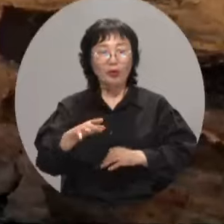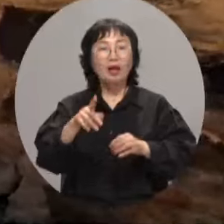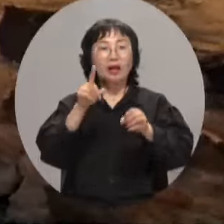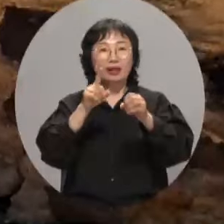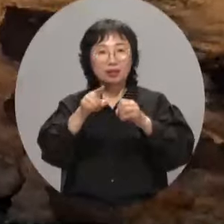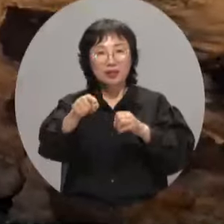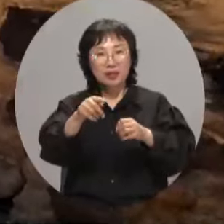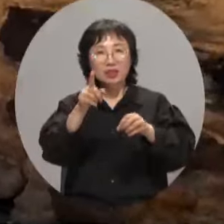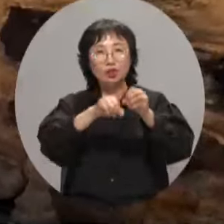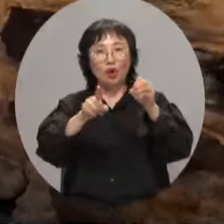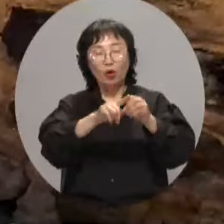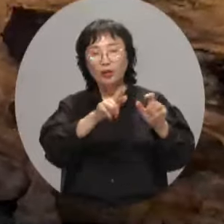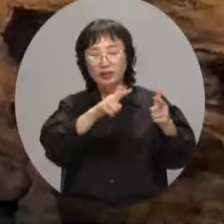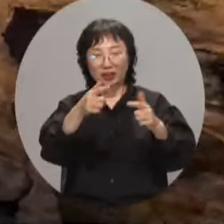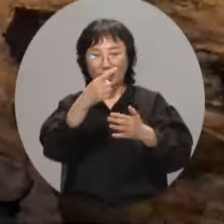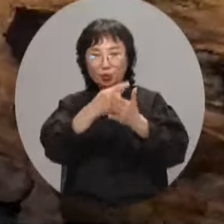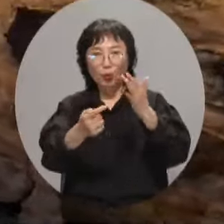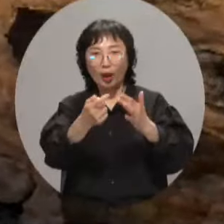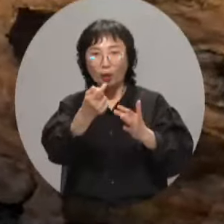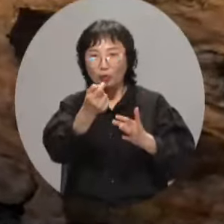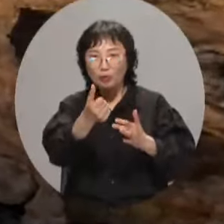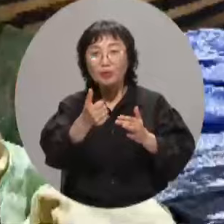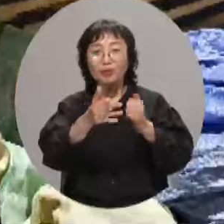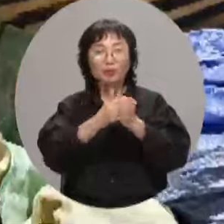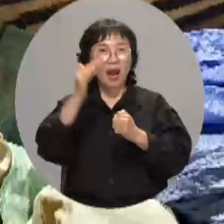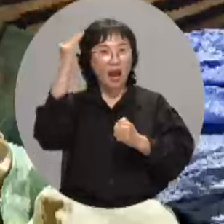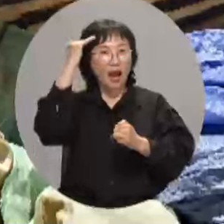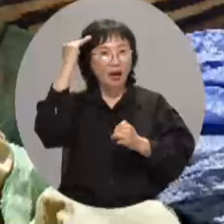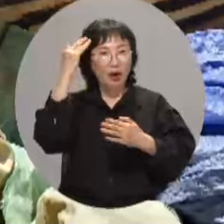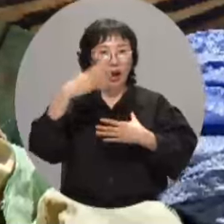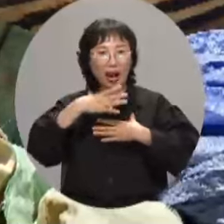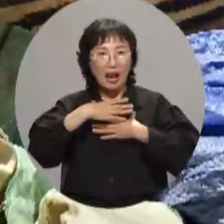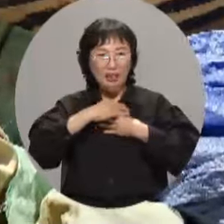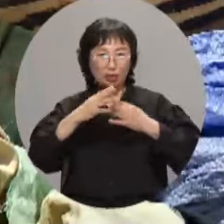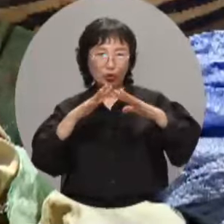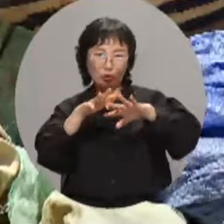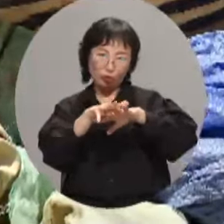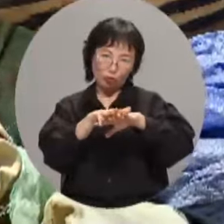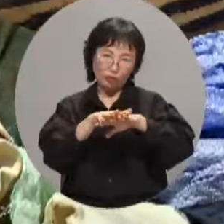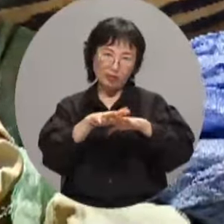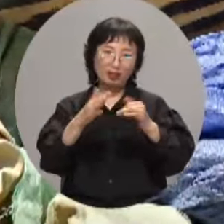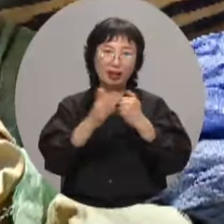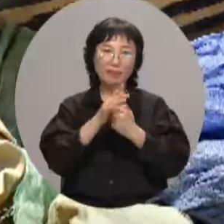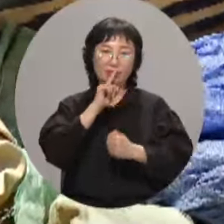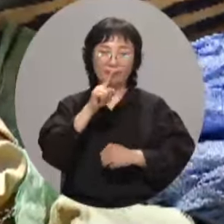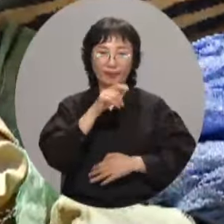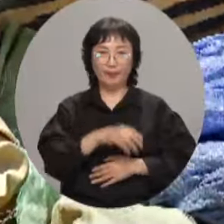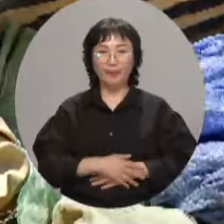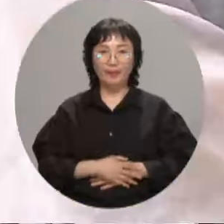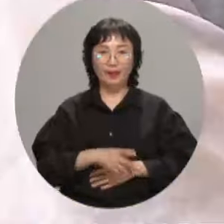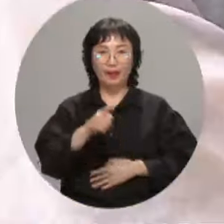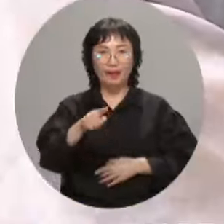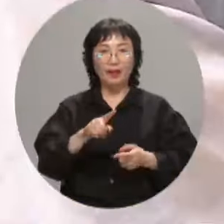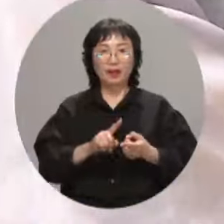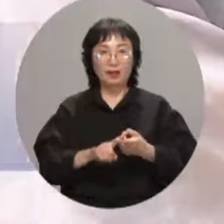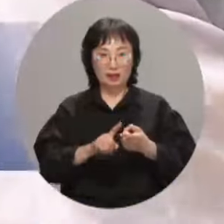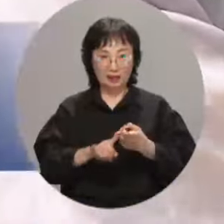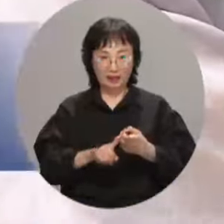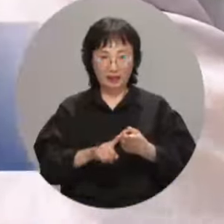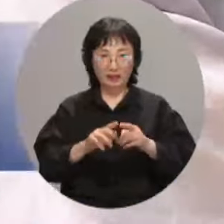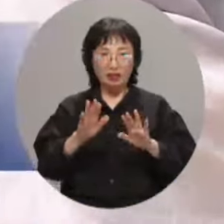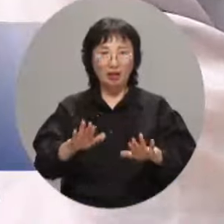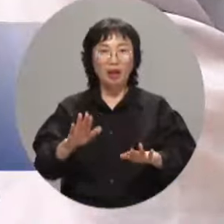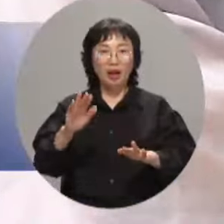내소사의 피해가 이 정도에 그친 것도 한옥의 안정적 구조 때문이라고 해석했습니다. 이게 일치식구조가 아니기 때문에